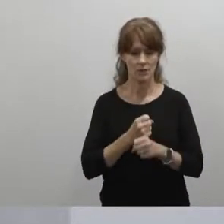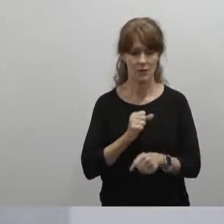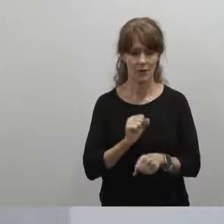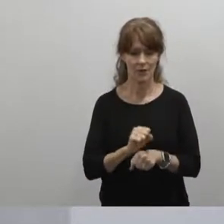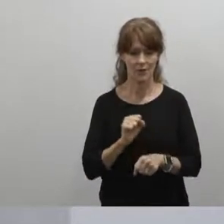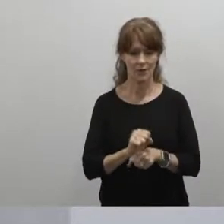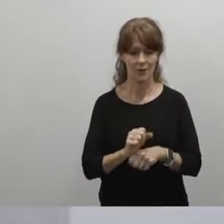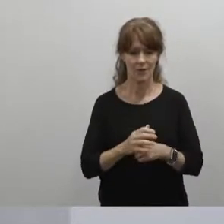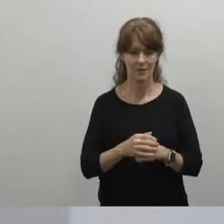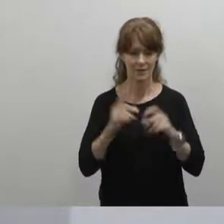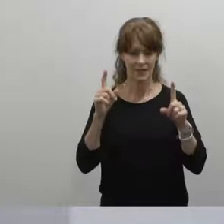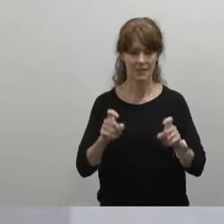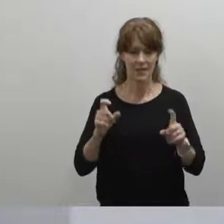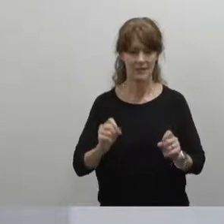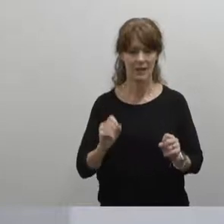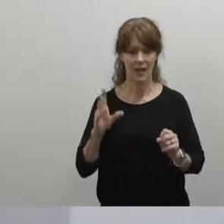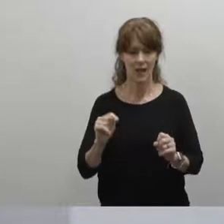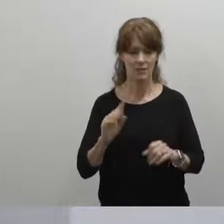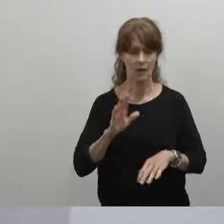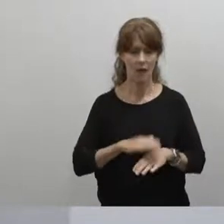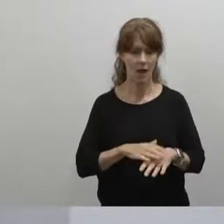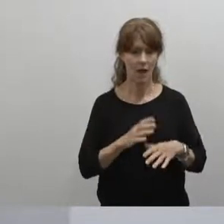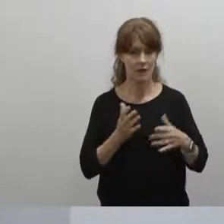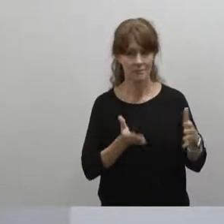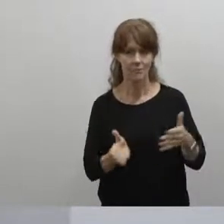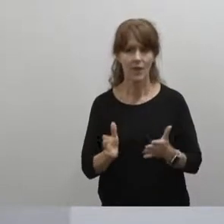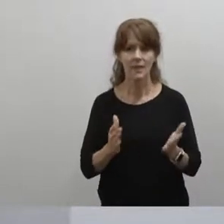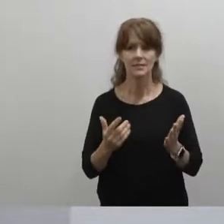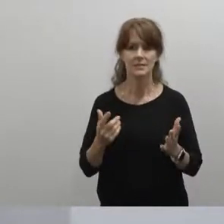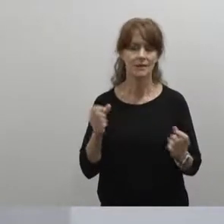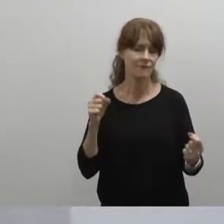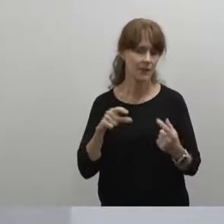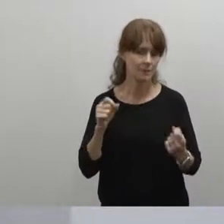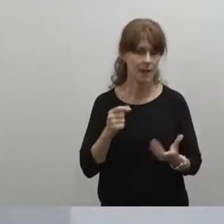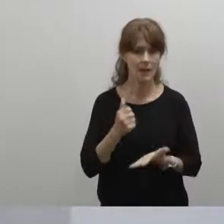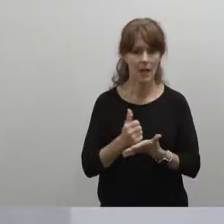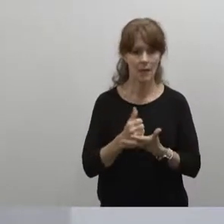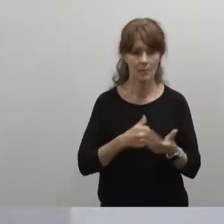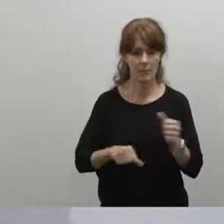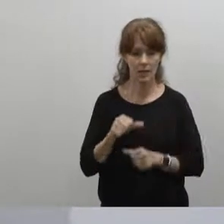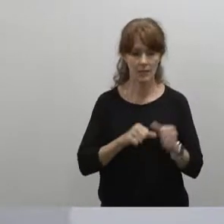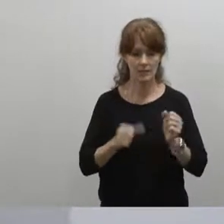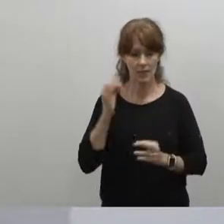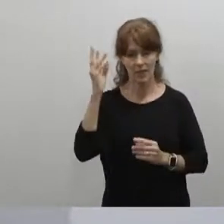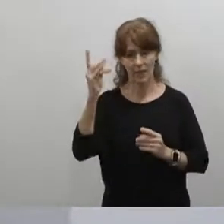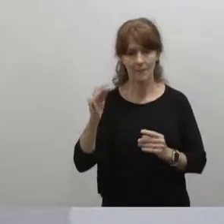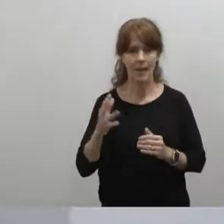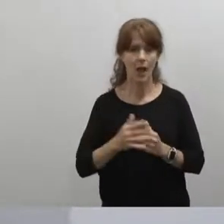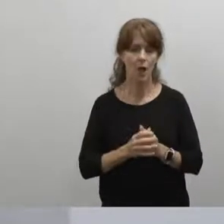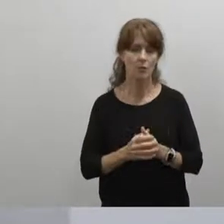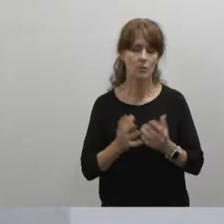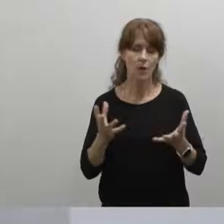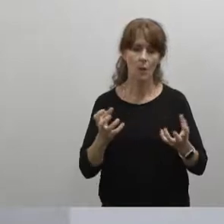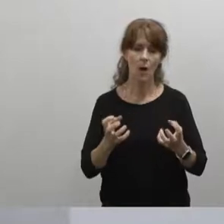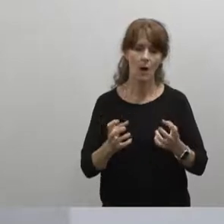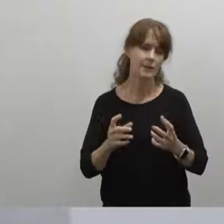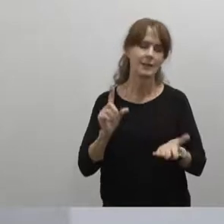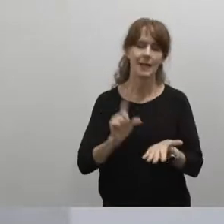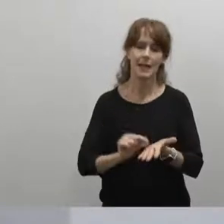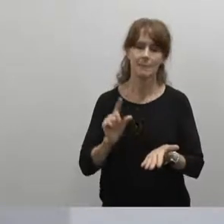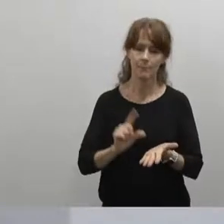đối chứ này dương nâng bằng hai ngàn pin là tập hóa nông chạm sạc xa tìm mùi đại dương bàn thuê ca cục cường